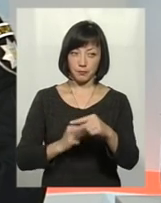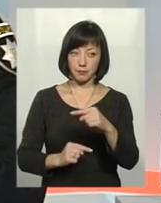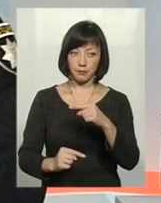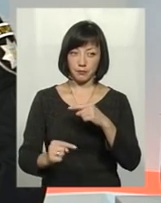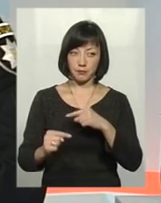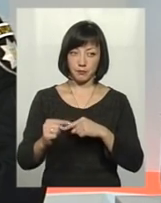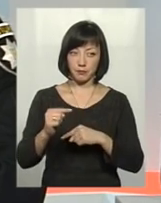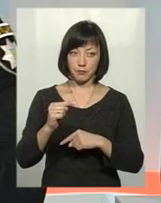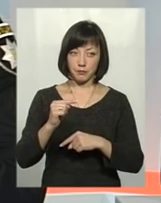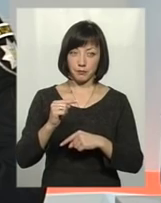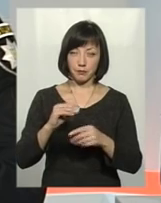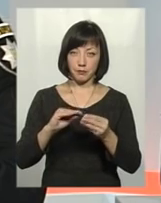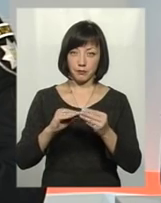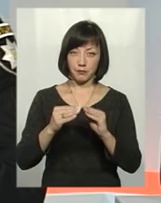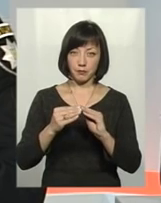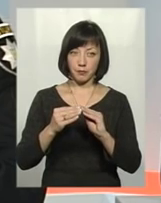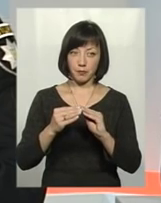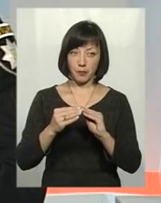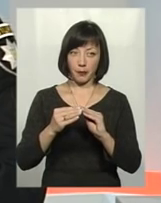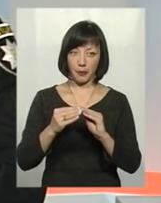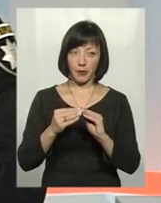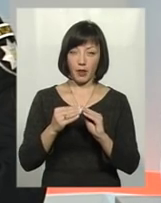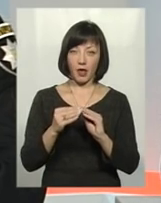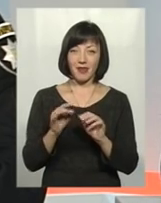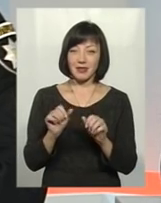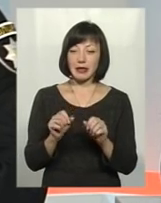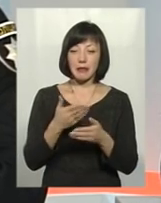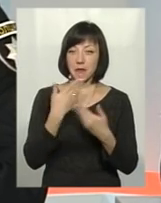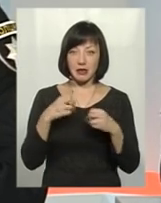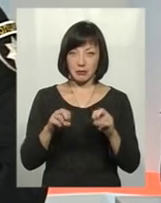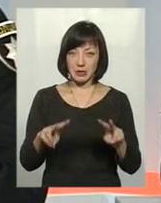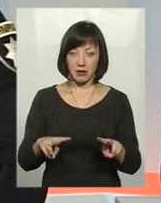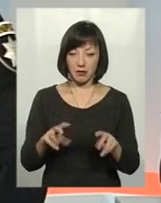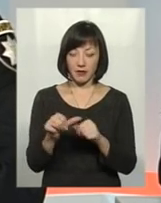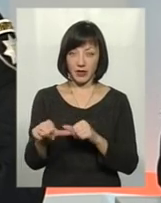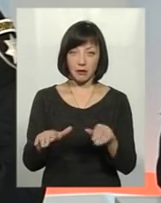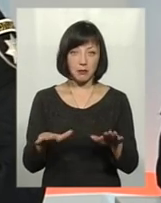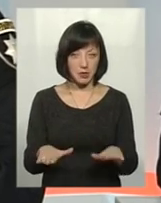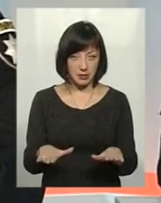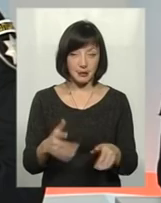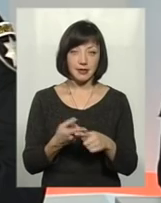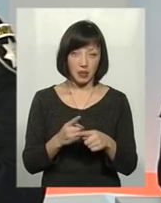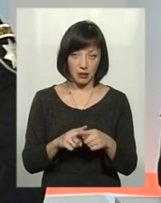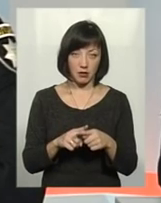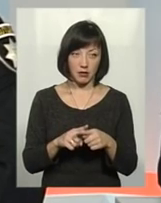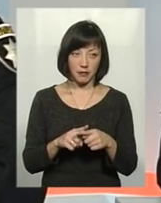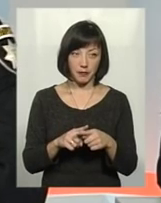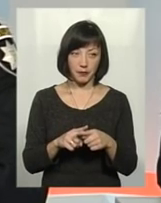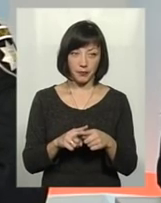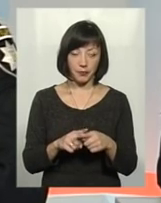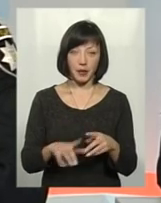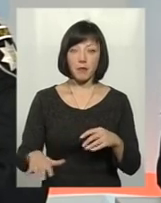вертаємося до тої самої проблеми, поза спеціально відведеними місцями. Спеціально відведене місце – це